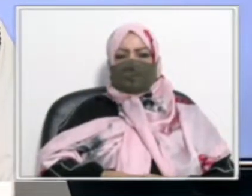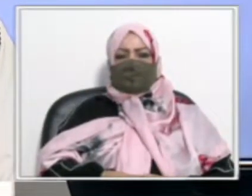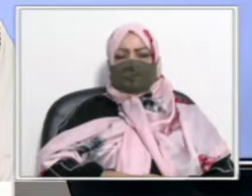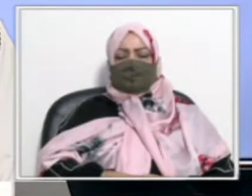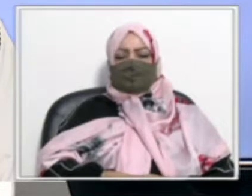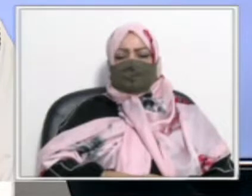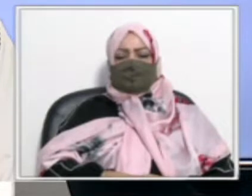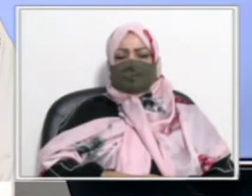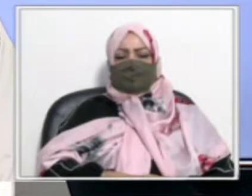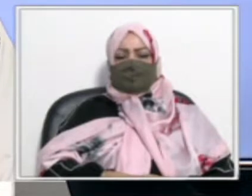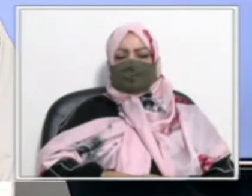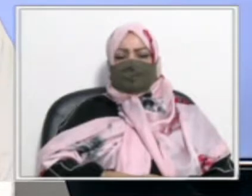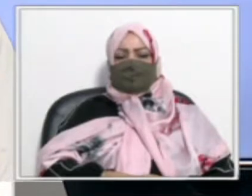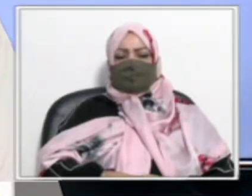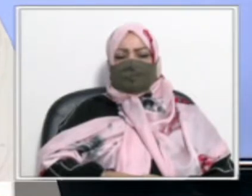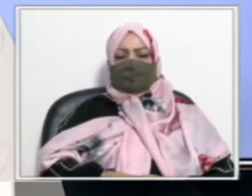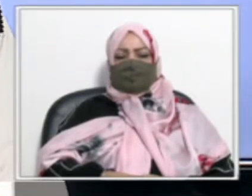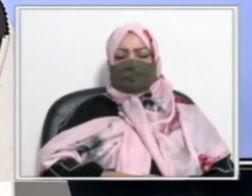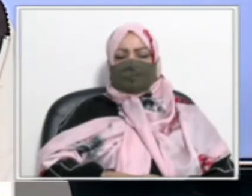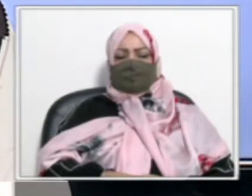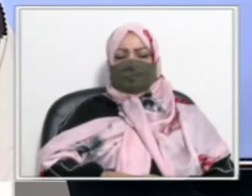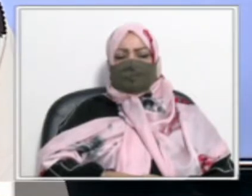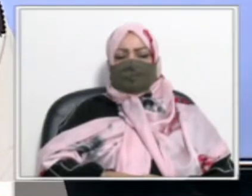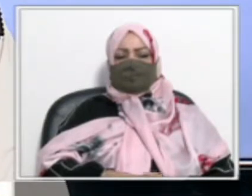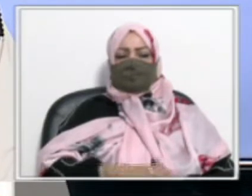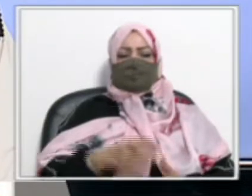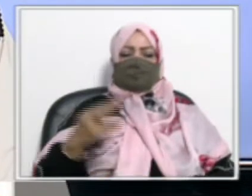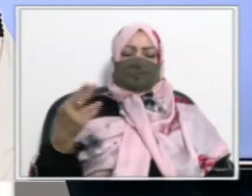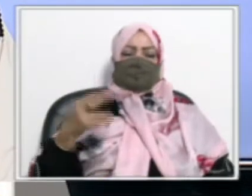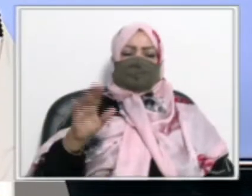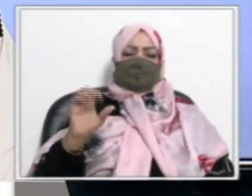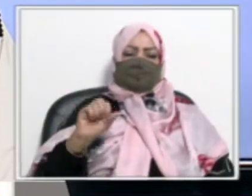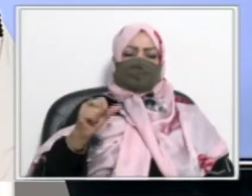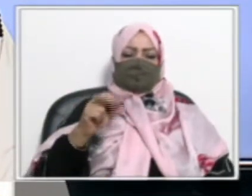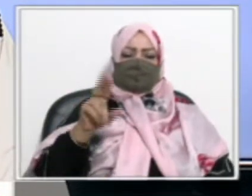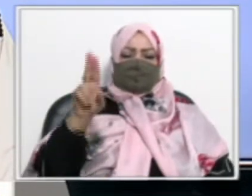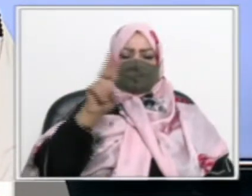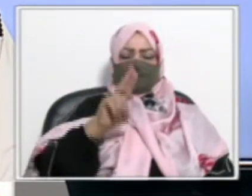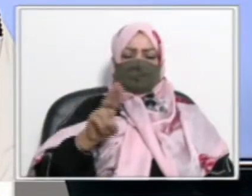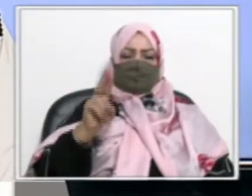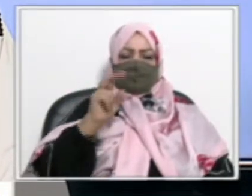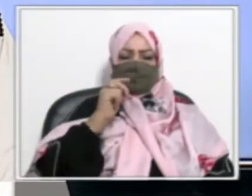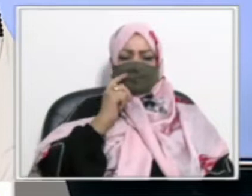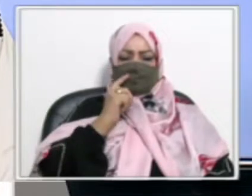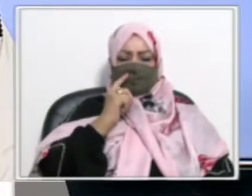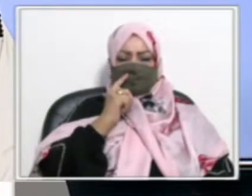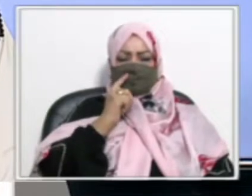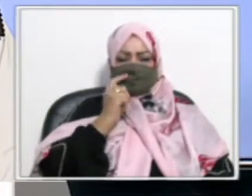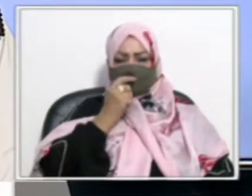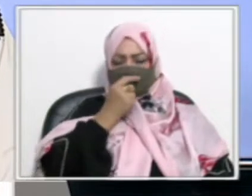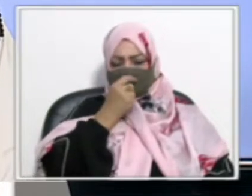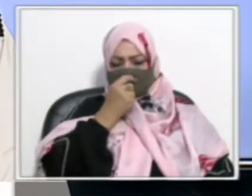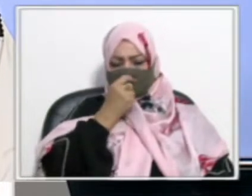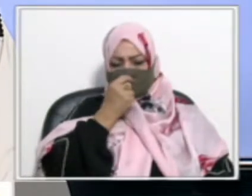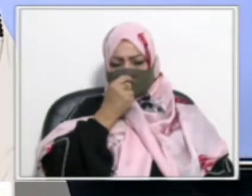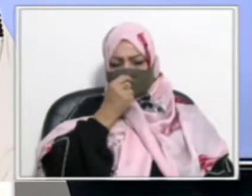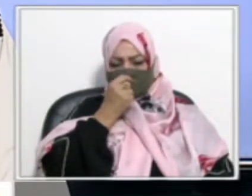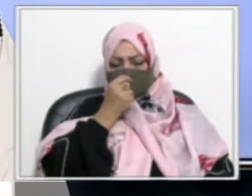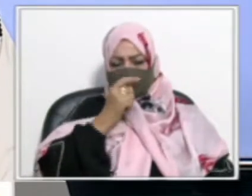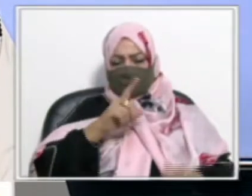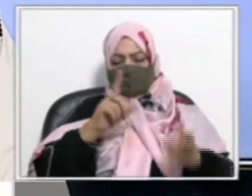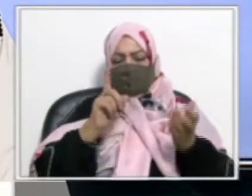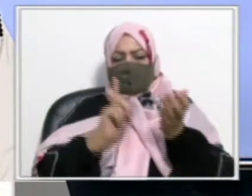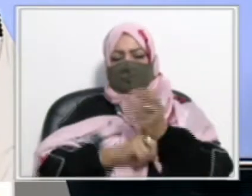عن حكم المرابحة الإسلامية، وسألناها عن هذه لأن هذا الأمر المرابحة الإسلامية يعني